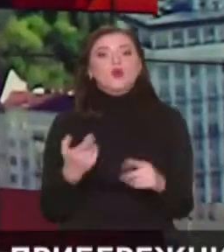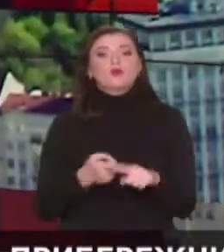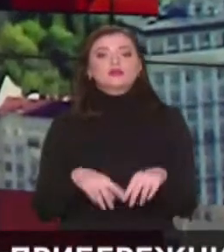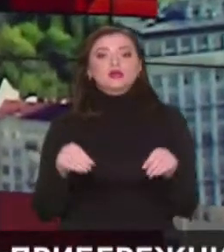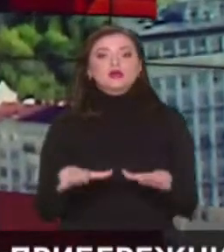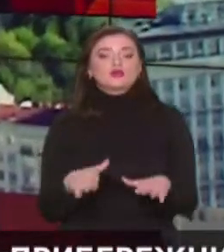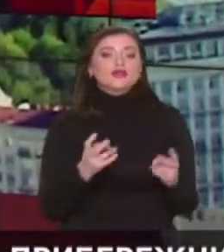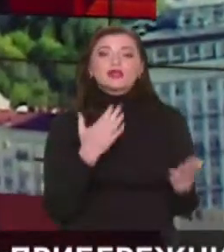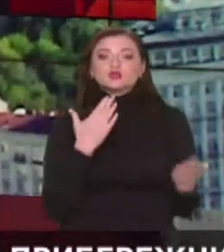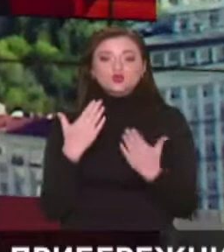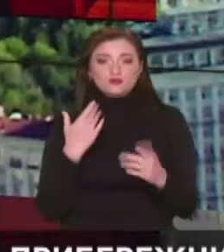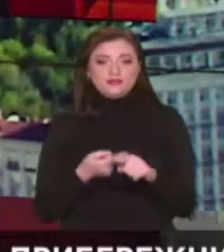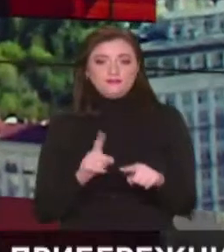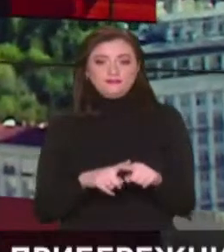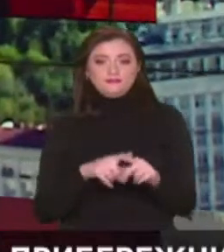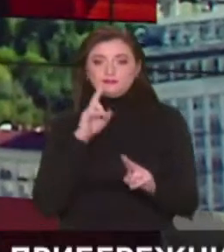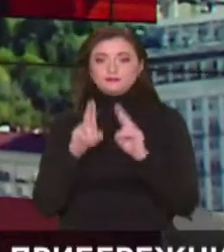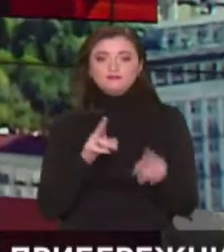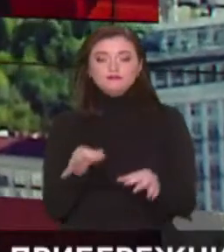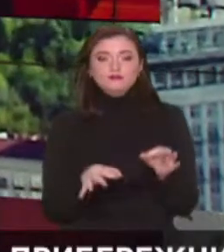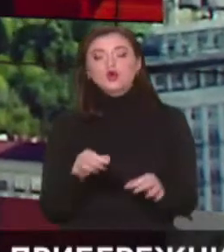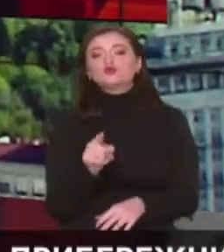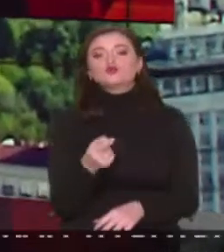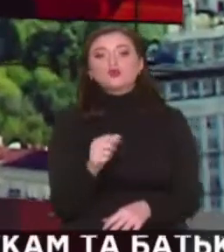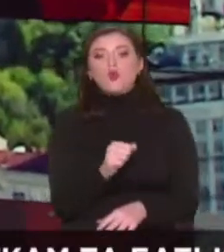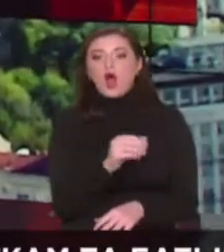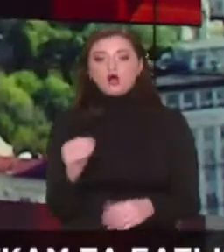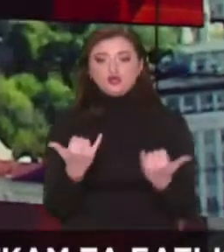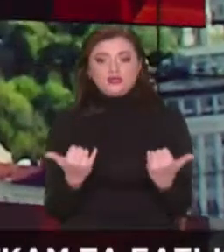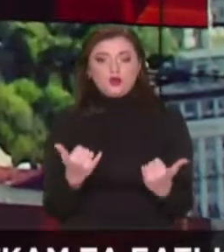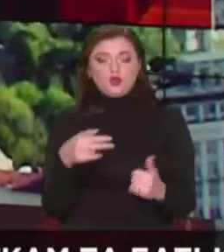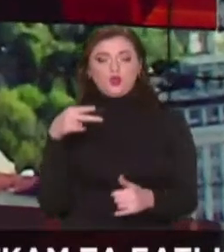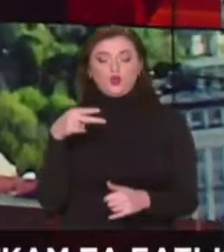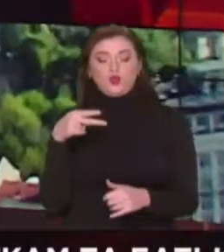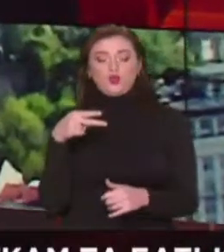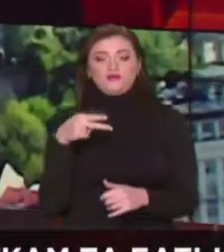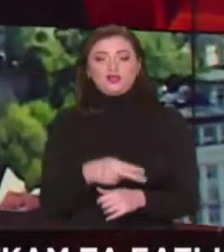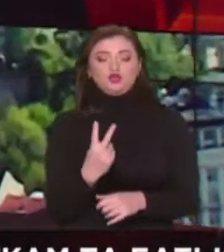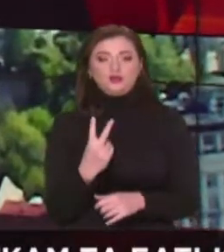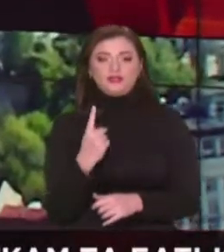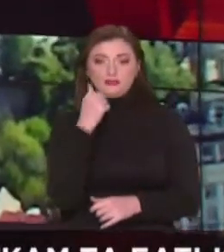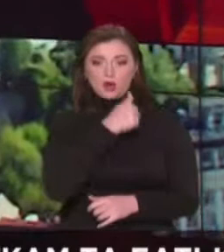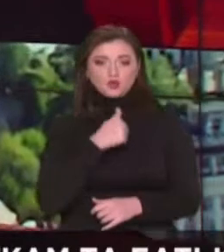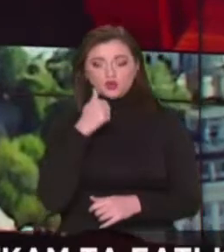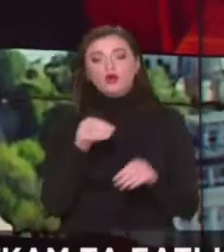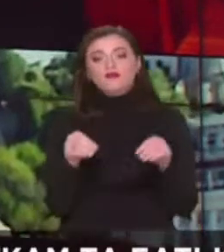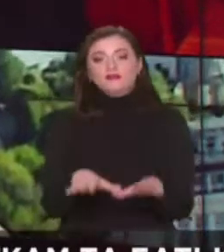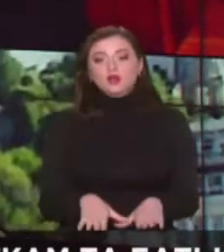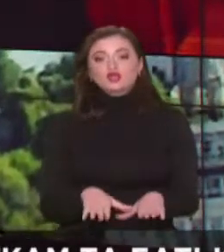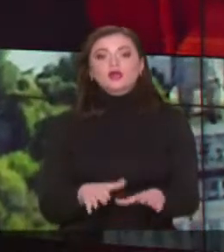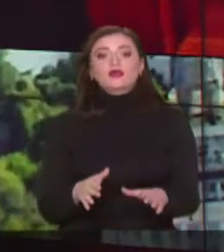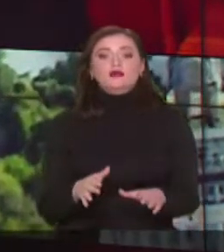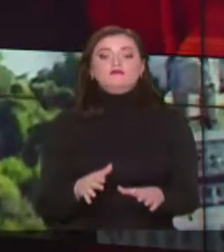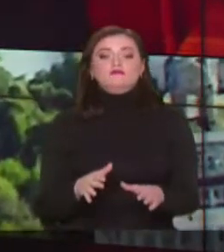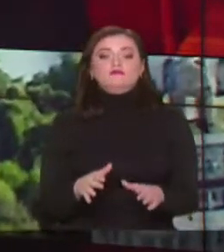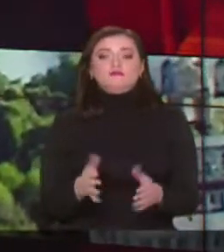не стосувалося, ось цей позов судовий, чому аж зараз, у 2021 році, вирішили братися за